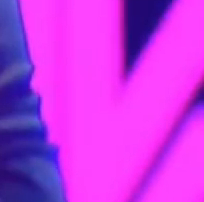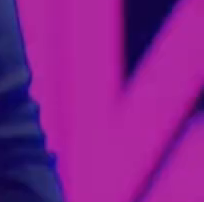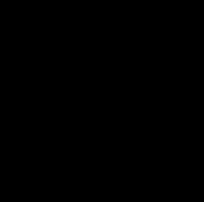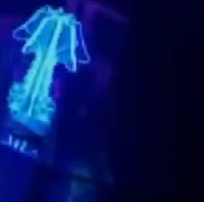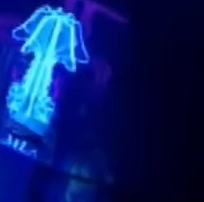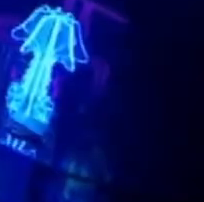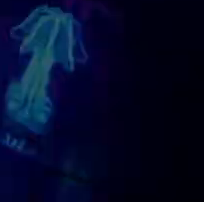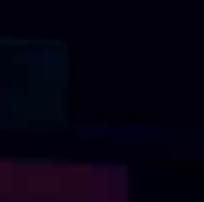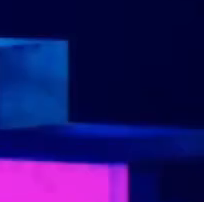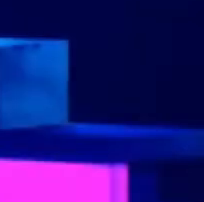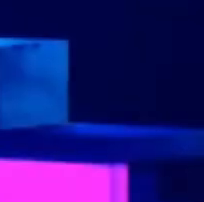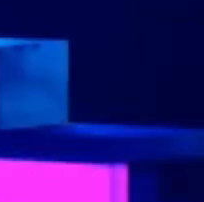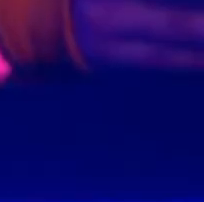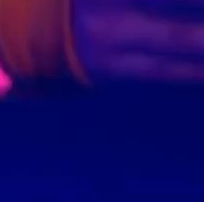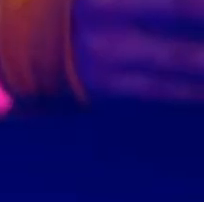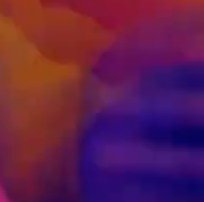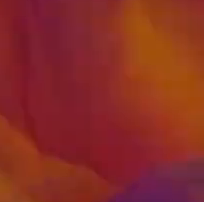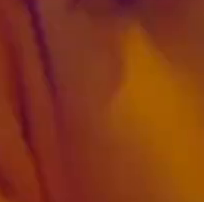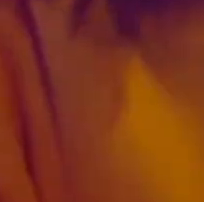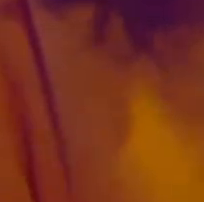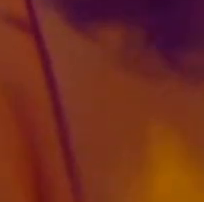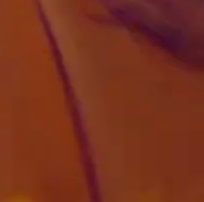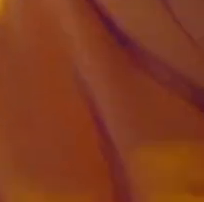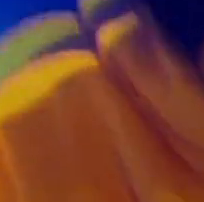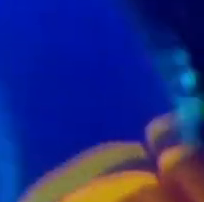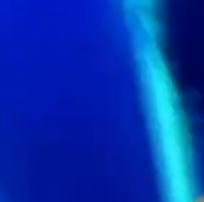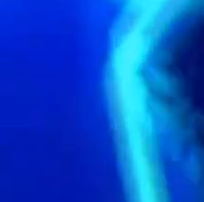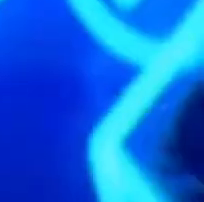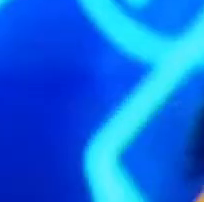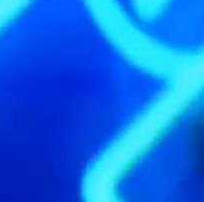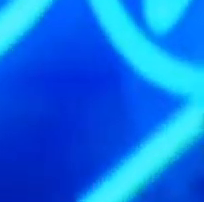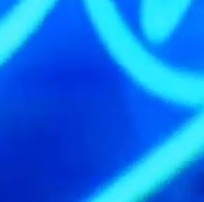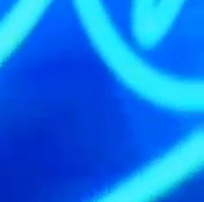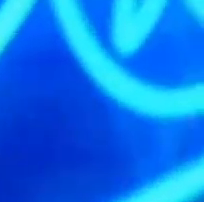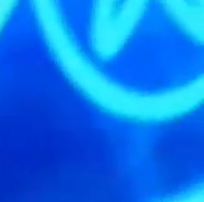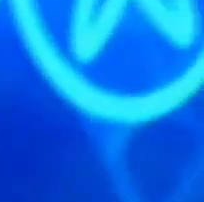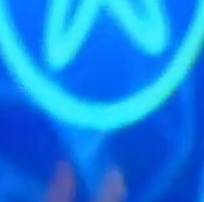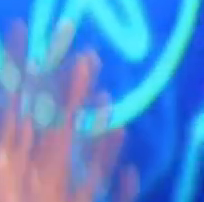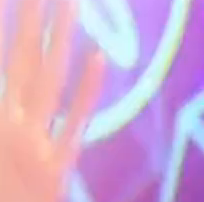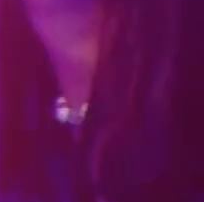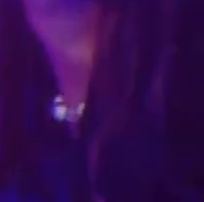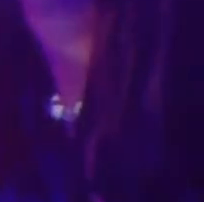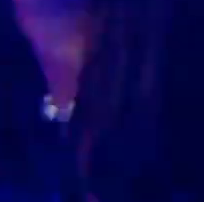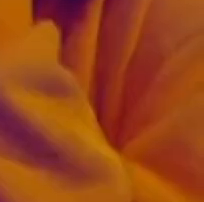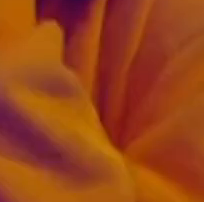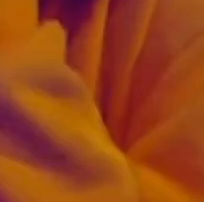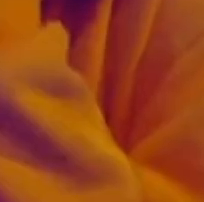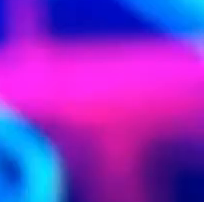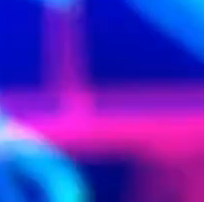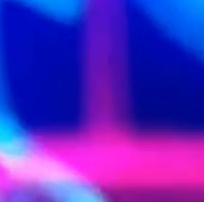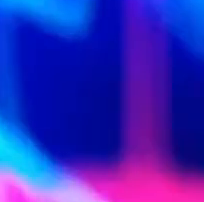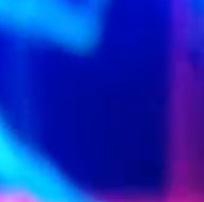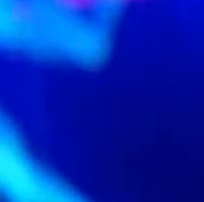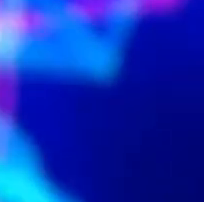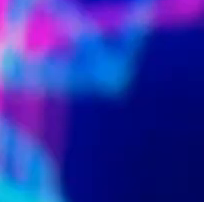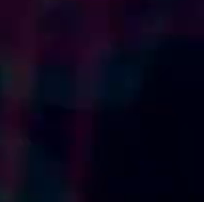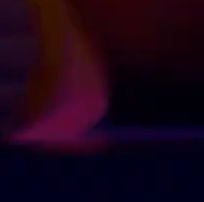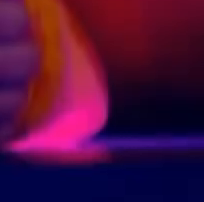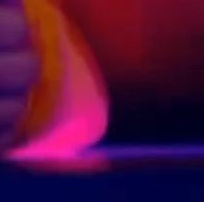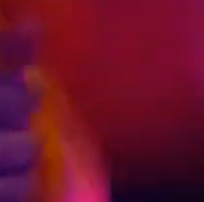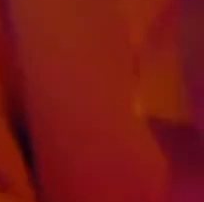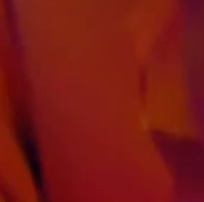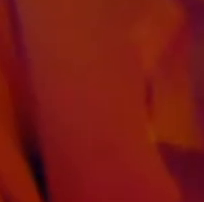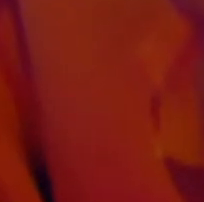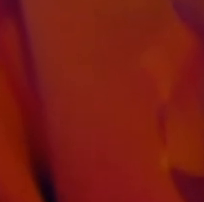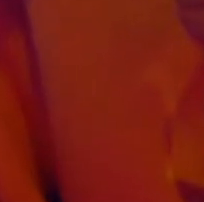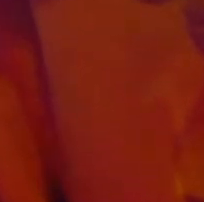საათზე. ბათუმის მე-11 საჯარო სკოლა. აჭერს ბათუმი? ზარი მაკარტნის. რომელი გუნდი დაძლევს ნერვიულ